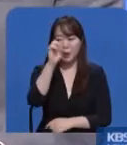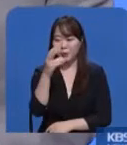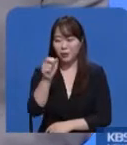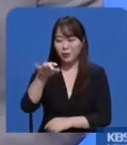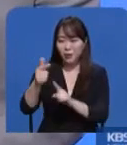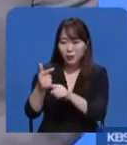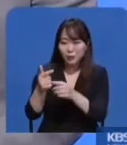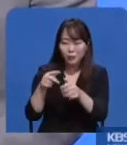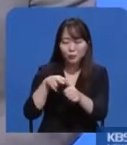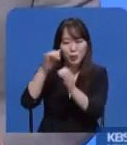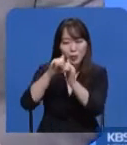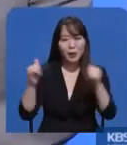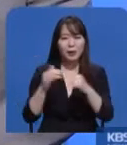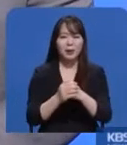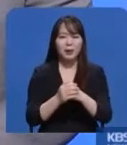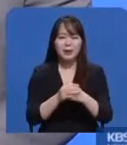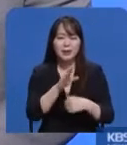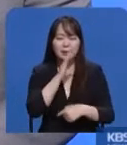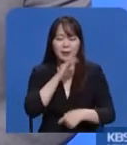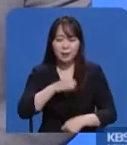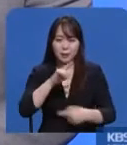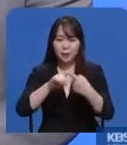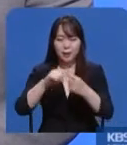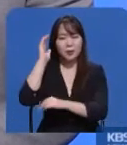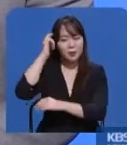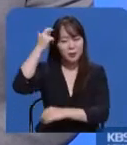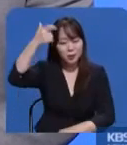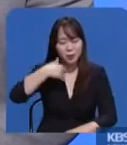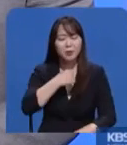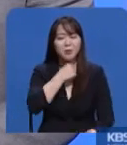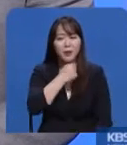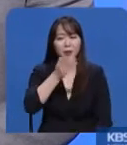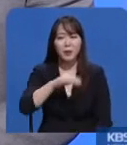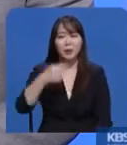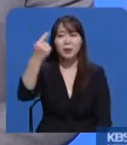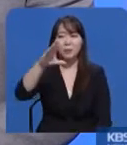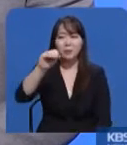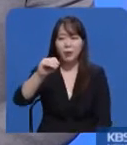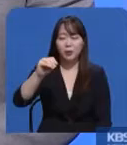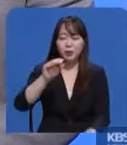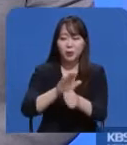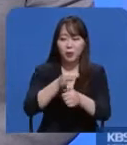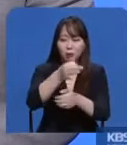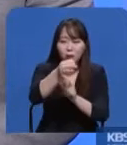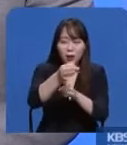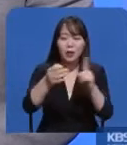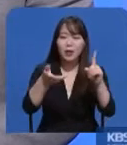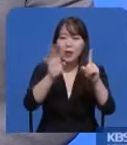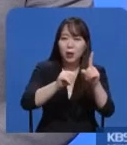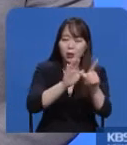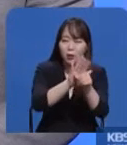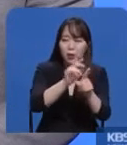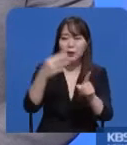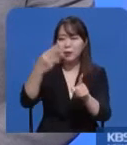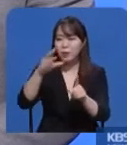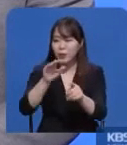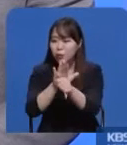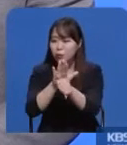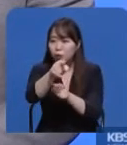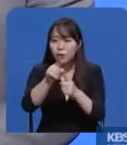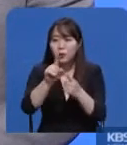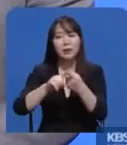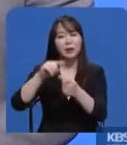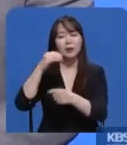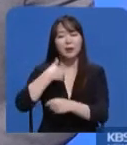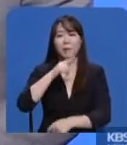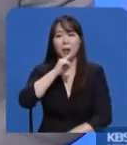후보님은 이 팩트에 기초해서 질문해 주시면 좋겠는데 1천만 원 지원하겠다, 1억 지원하겠다, 3천만 원 지원하겠다. 이게 제가 드린